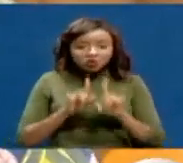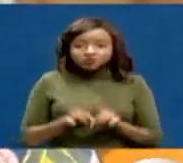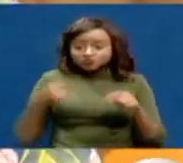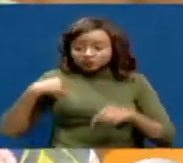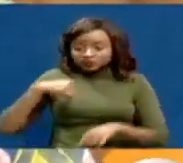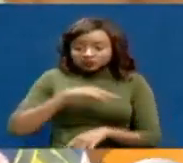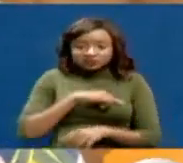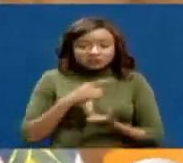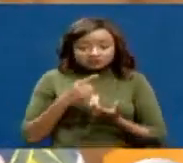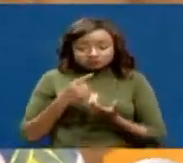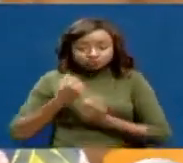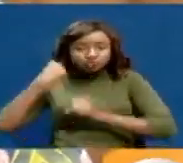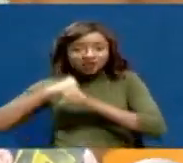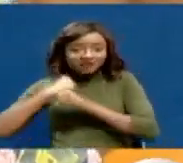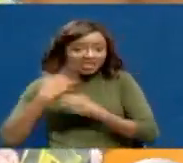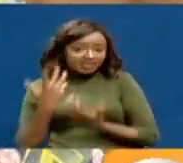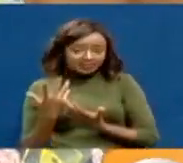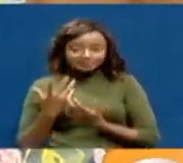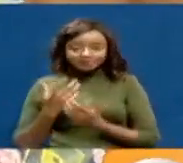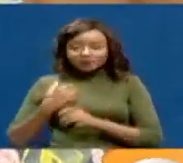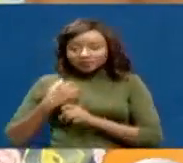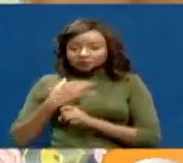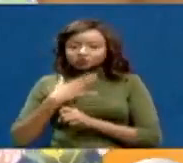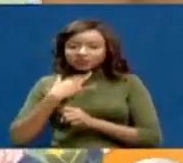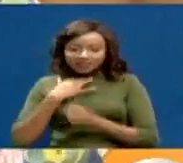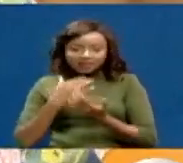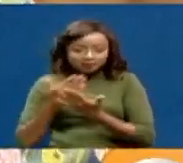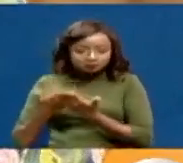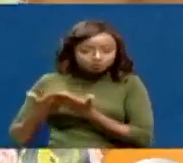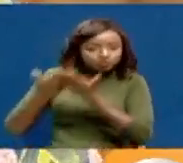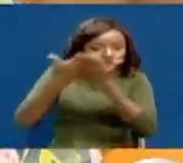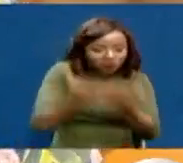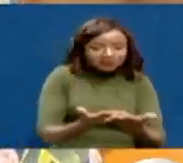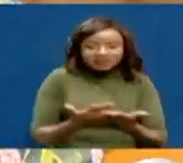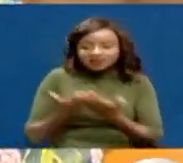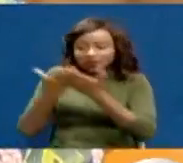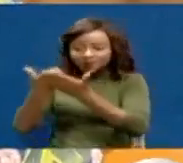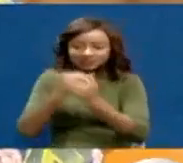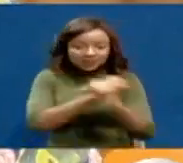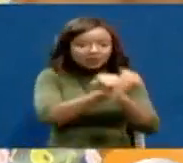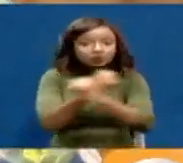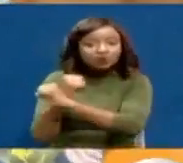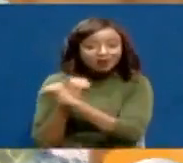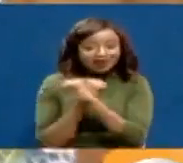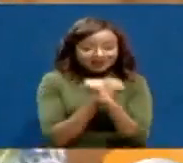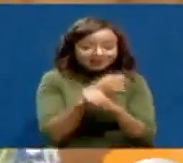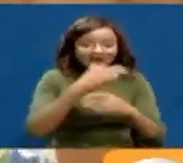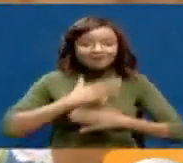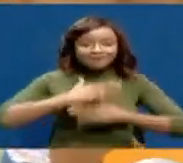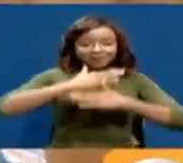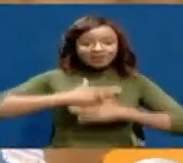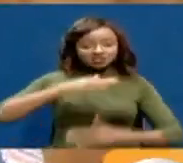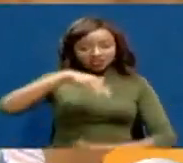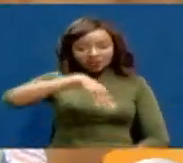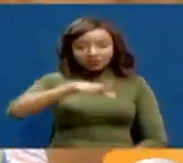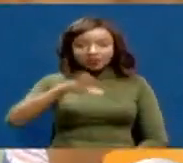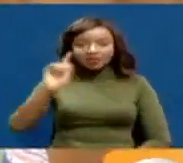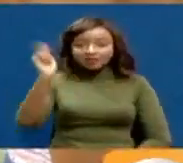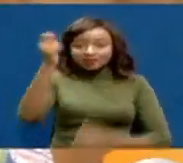ambaye tuwafanya ni kuhakikisha ya kwamba tumelinda maisha ya Wakenya.